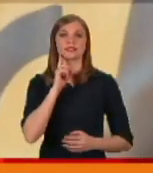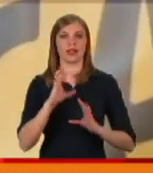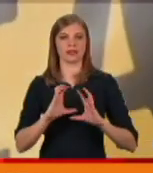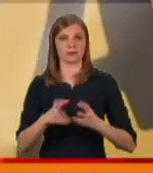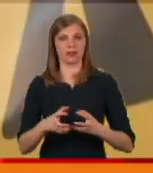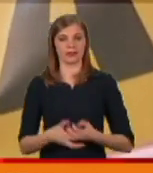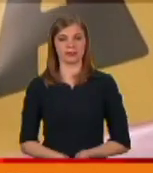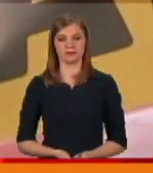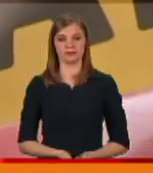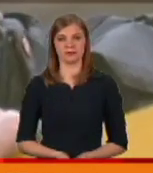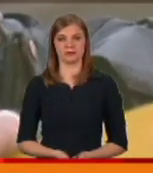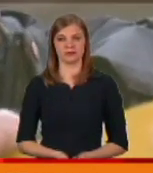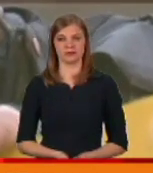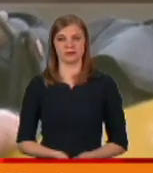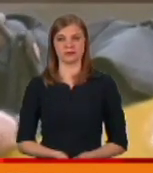планеті.